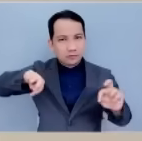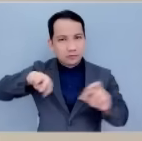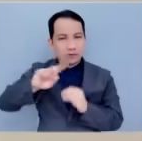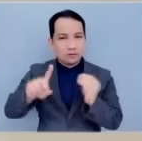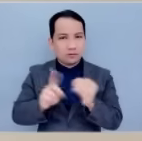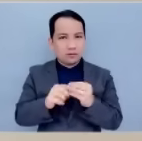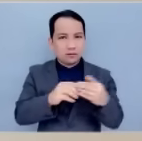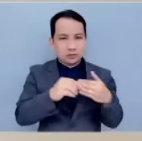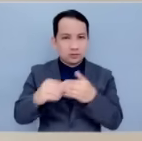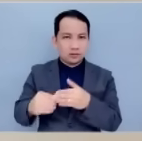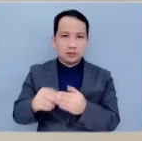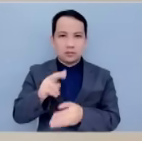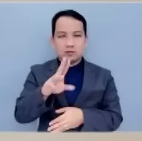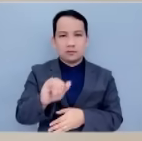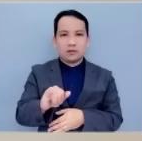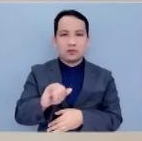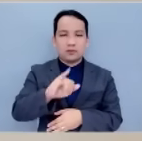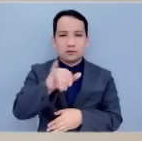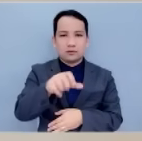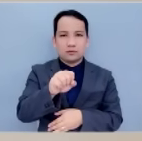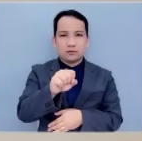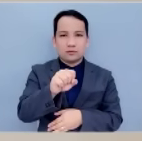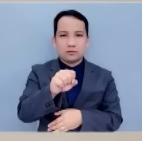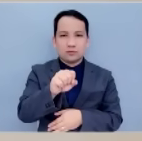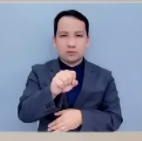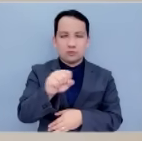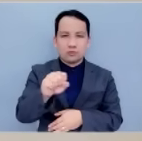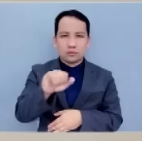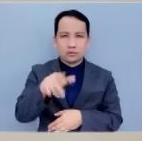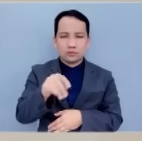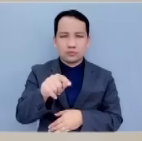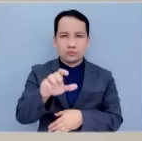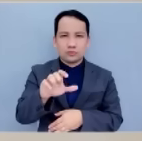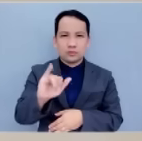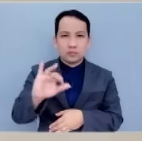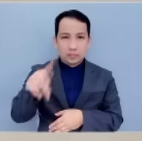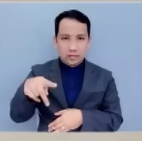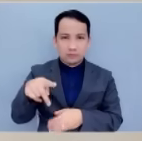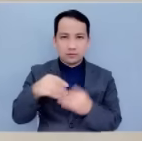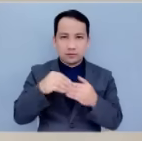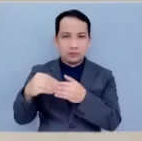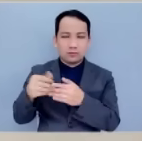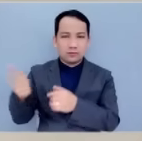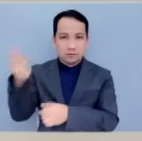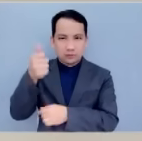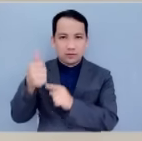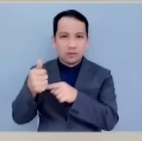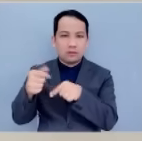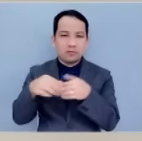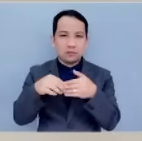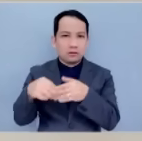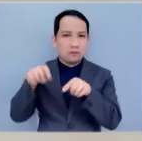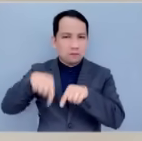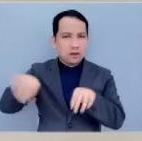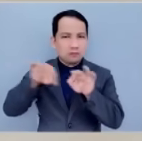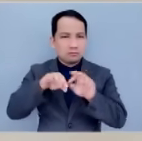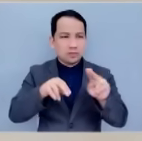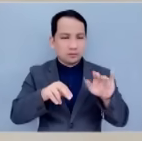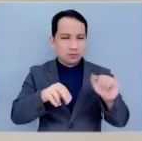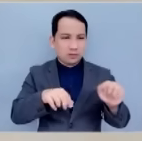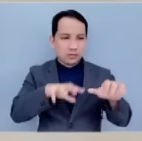ito ni NBI Deputy Director for Operations Jose Justo Yap. Giit ng NBI, dapat mahuli ang nasa likod